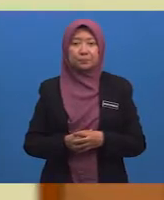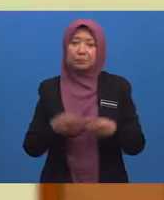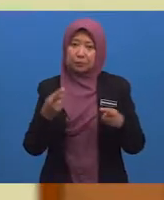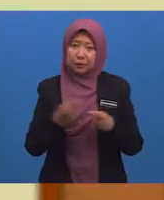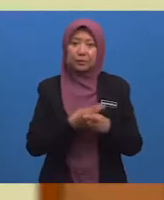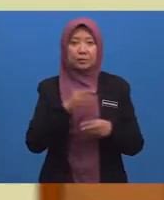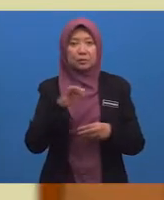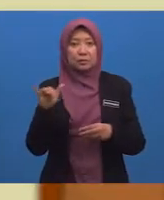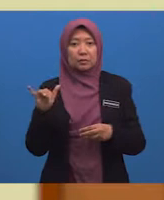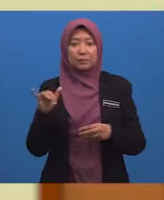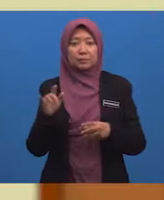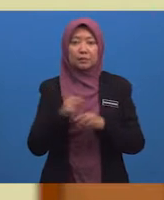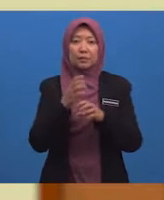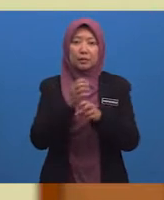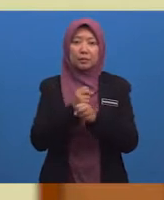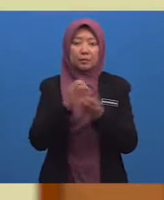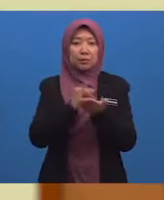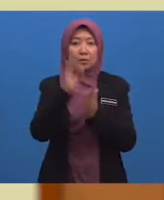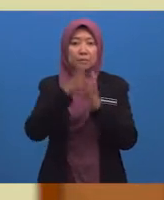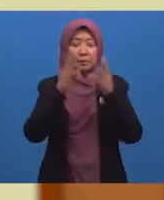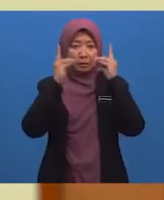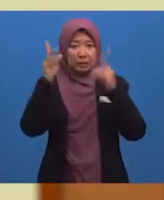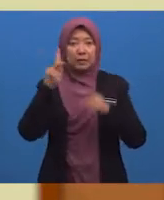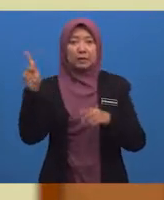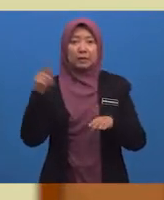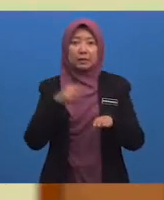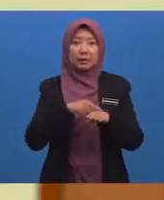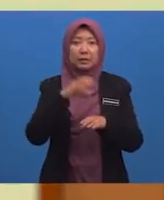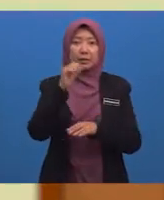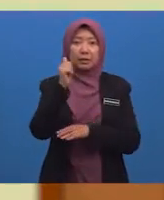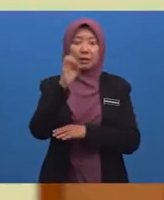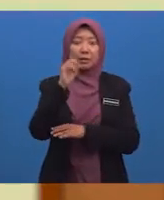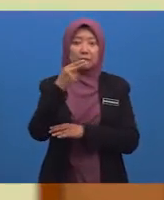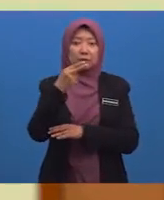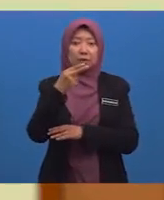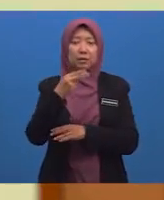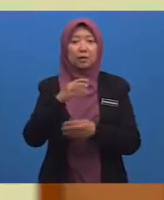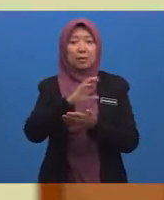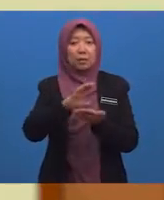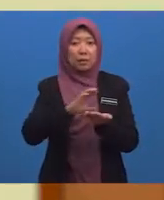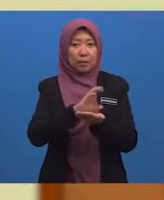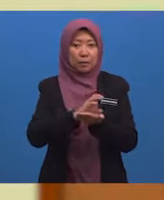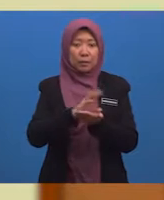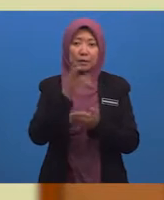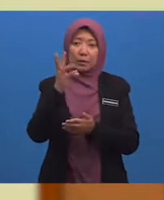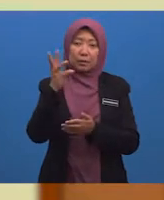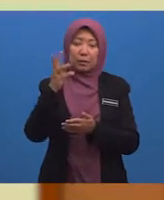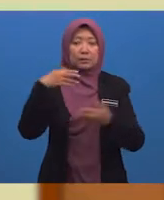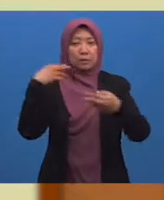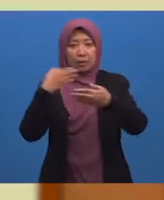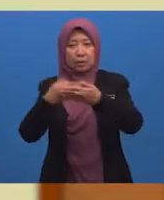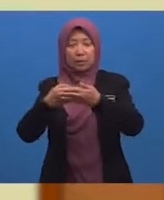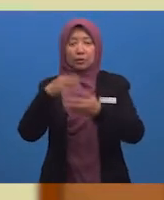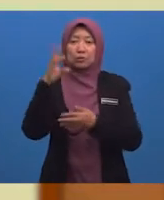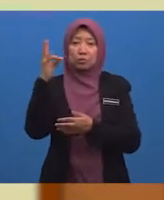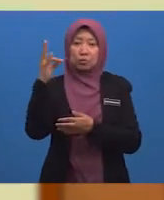Kesimpulannya, terdapat beberapa institusi pendidikan di Aceh pada abad ke-16 hingga abad ke-17 Masihi telah muncul